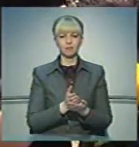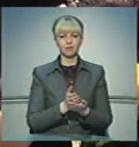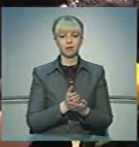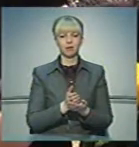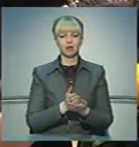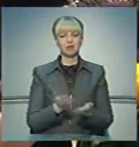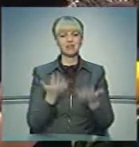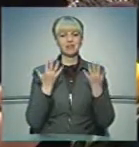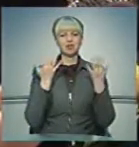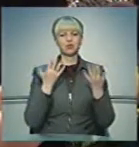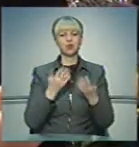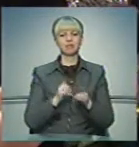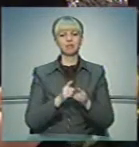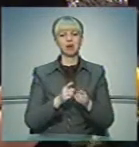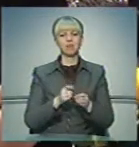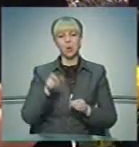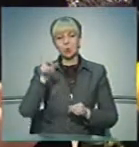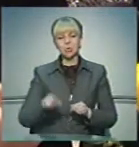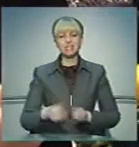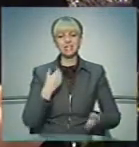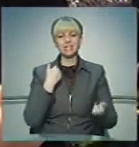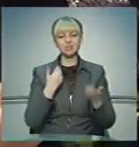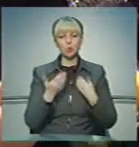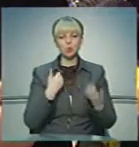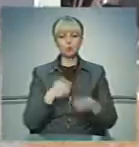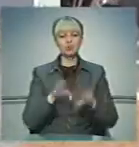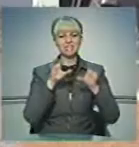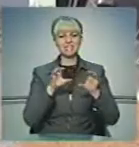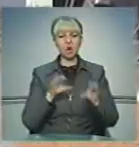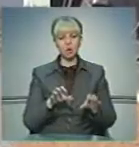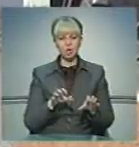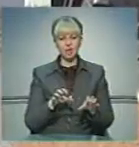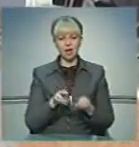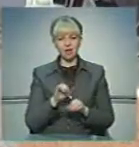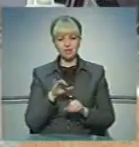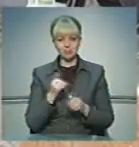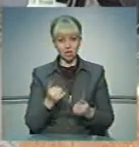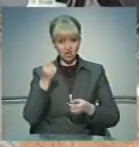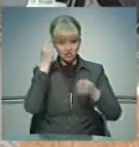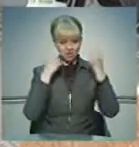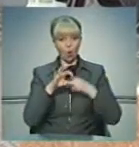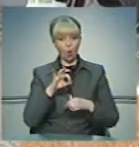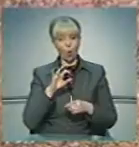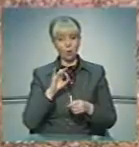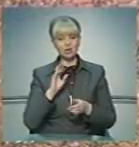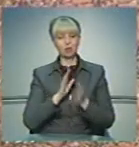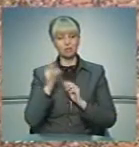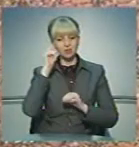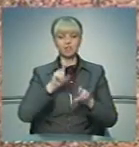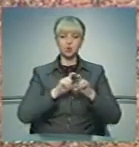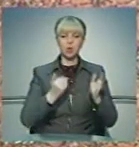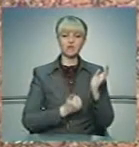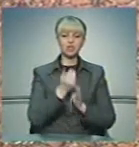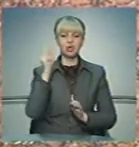світочем людських стосунків, законодавцем. Нині твори Ольги Кобилянської вивчають у школах та